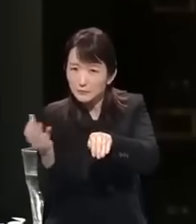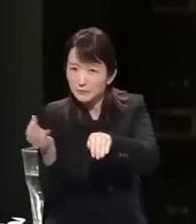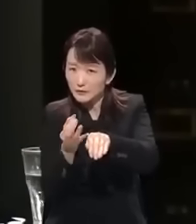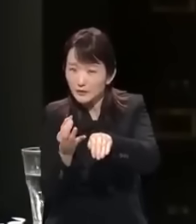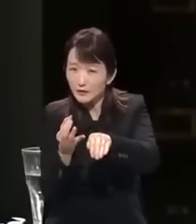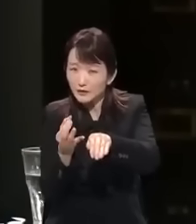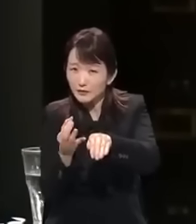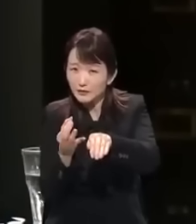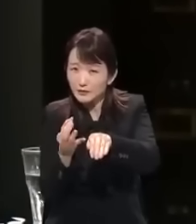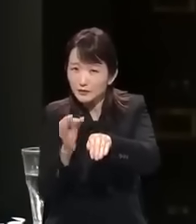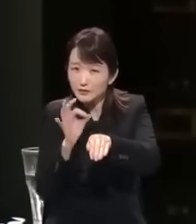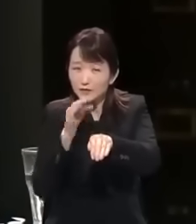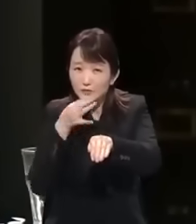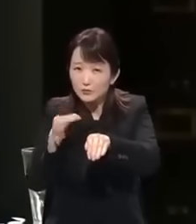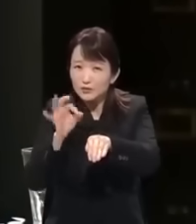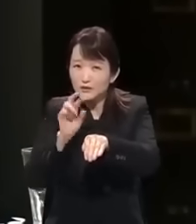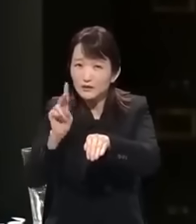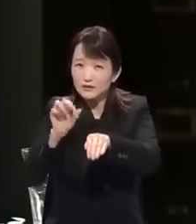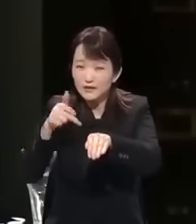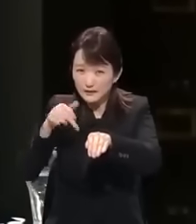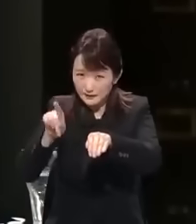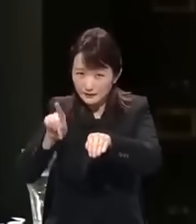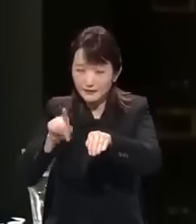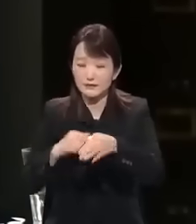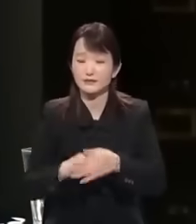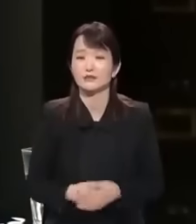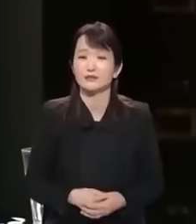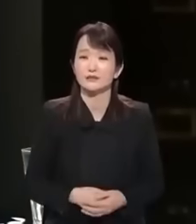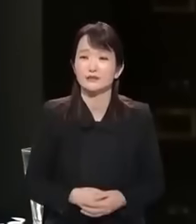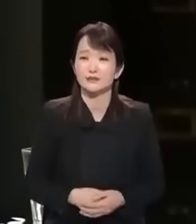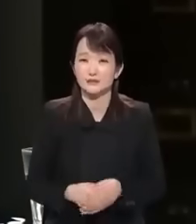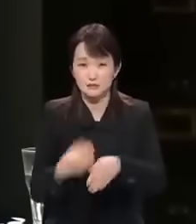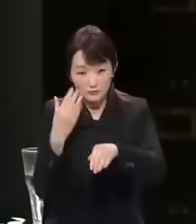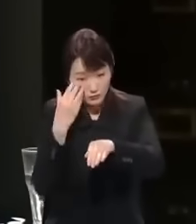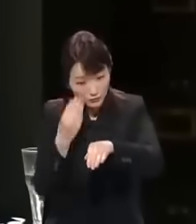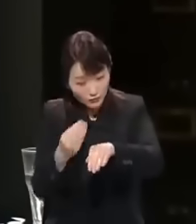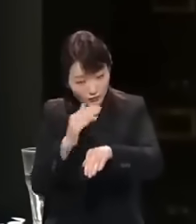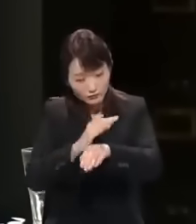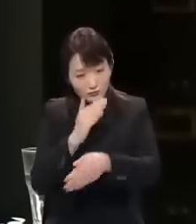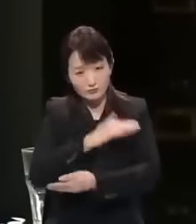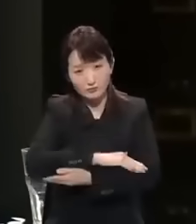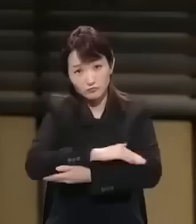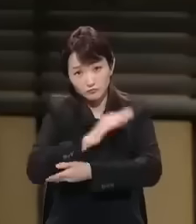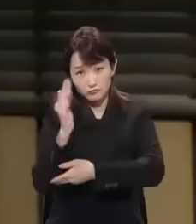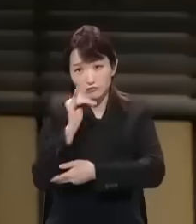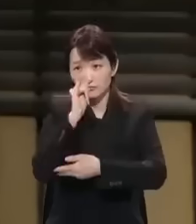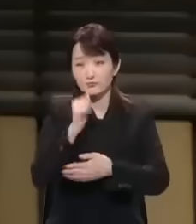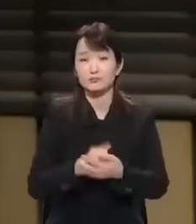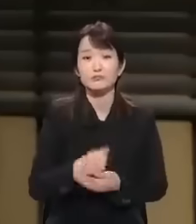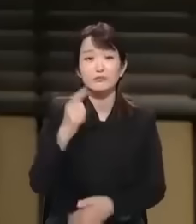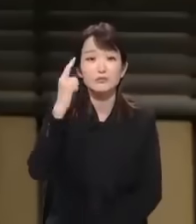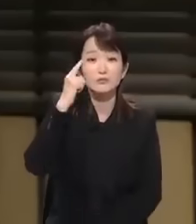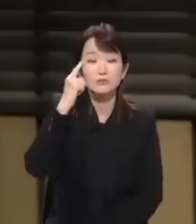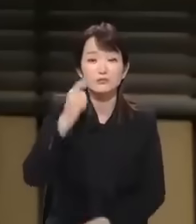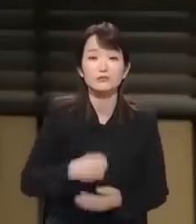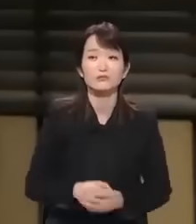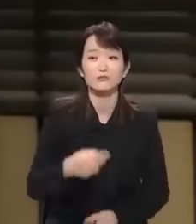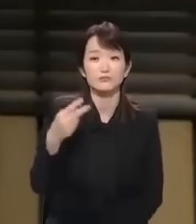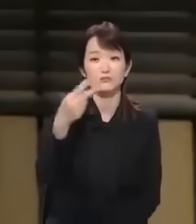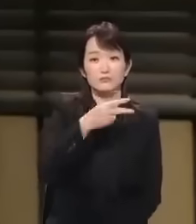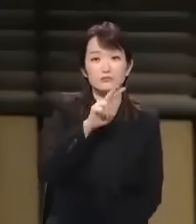일컬어 이른바 양카라고 한다는데 자 저렇게 뭐 목격담이 나오고 있습니다 근데이 목격 답이 왜 나오냐면